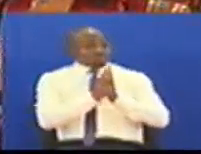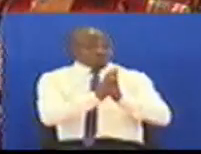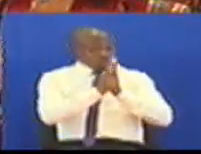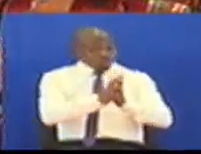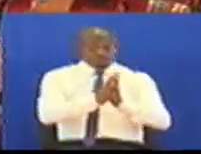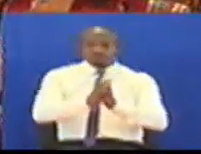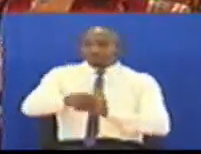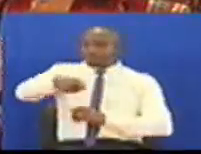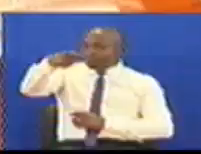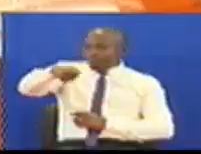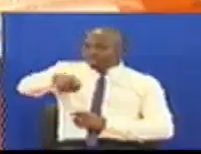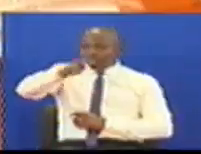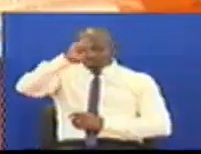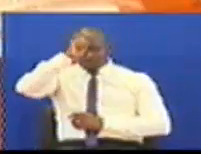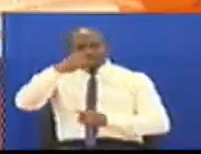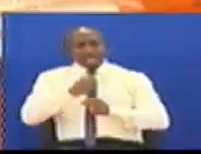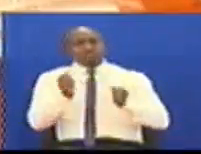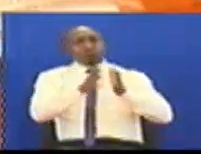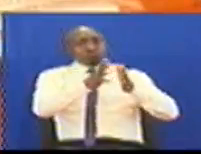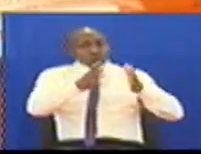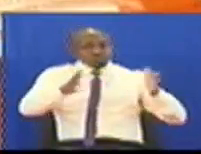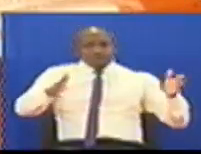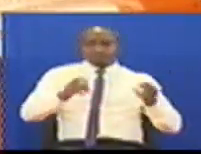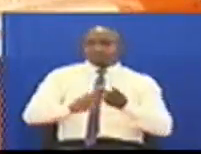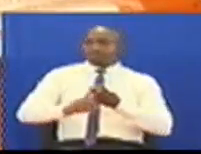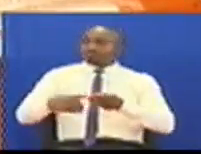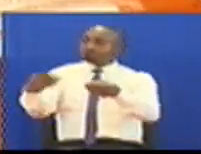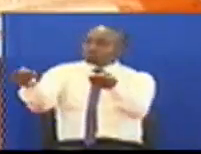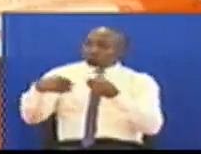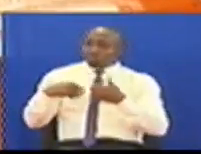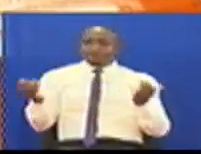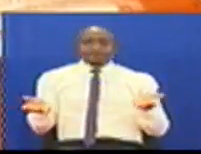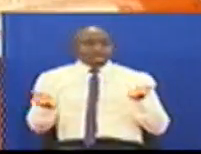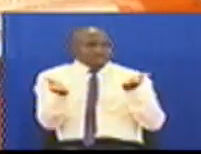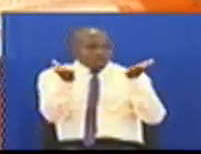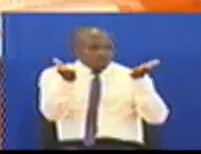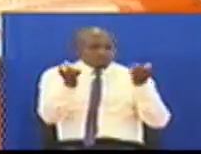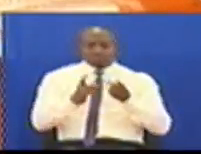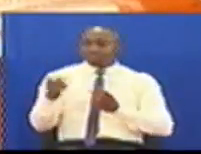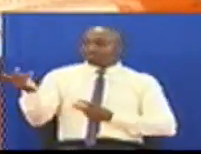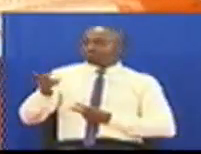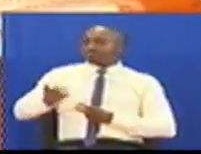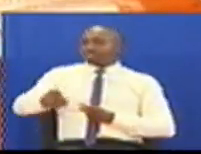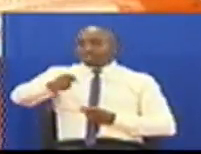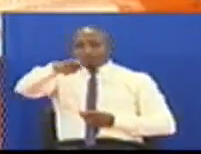mheshimiwa kwa kazi kubwa aliyoifanya kwa kuleta maendeleo, lakini pia